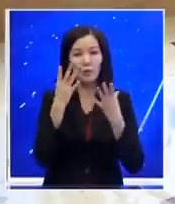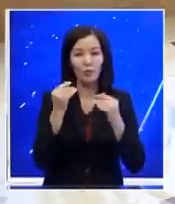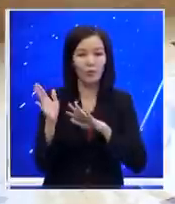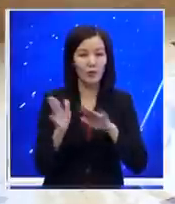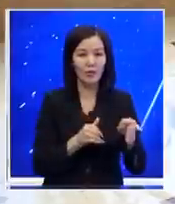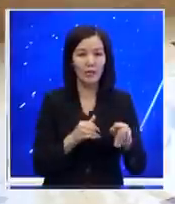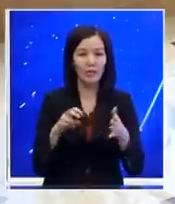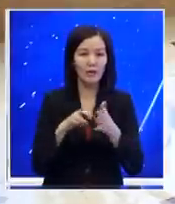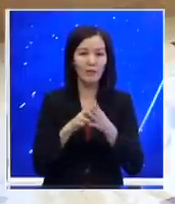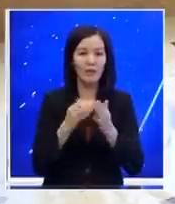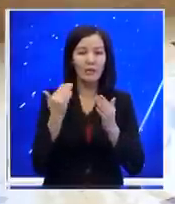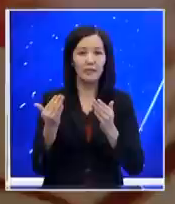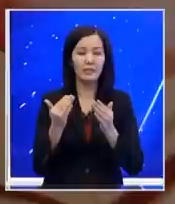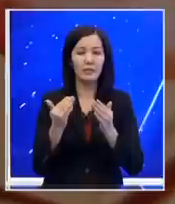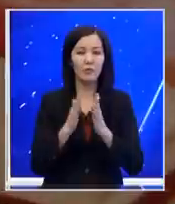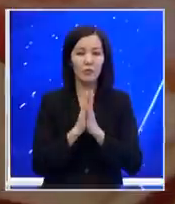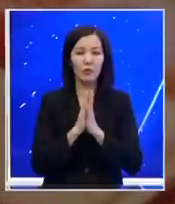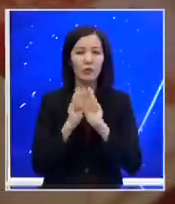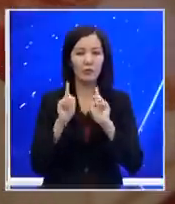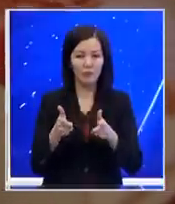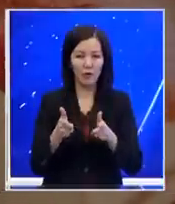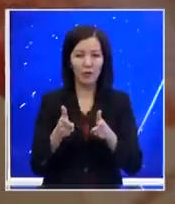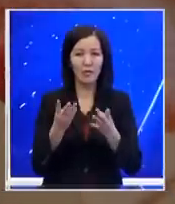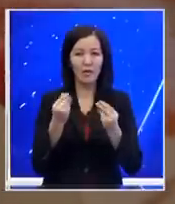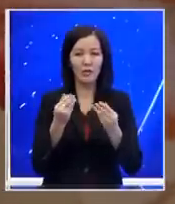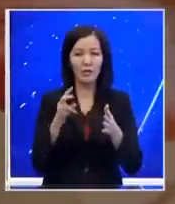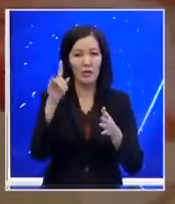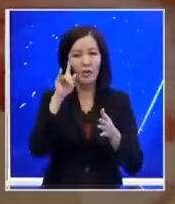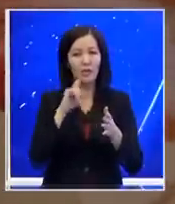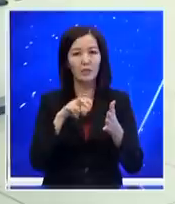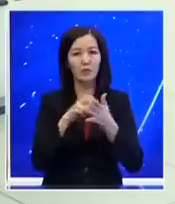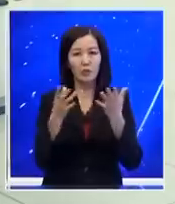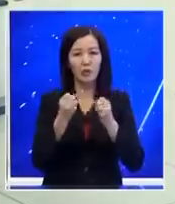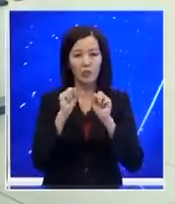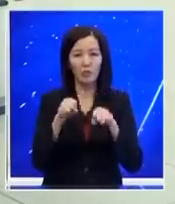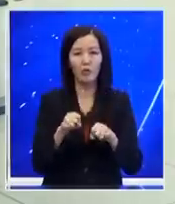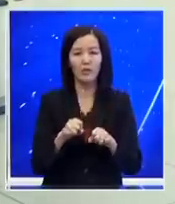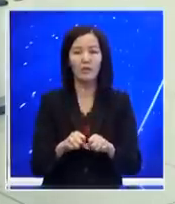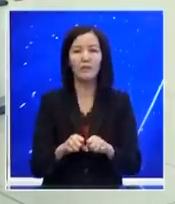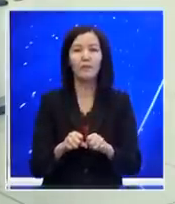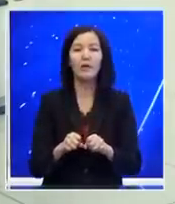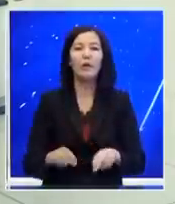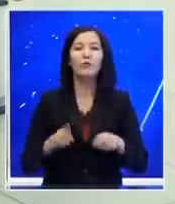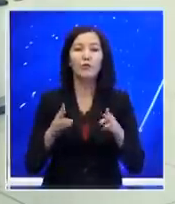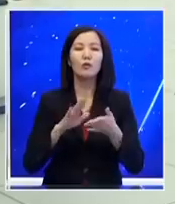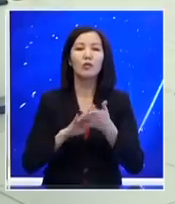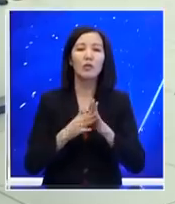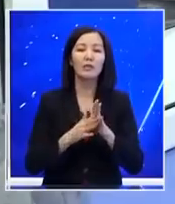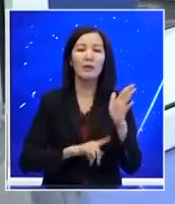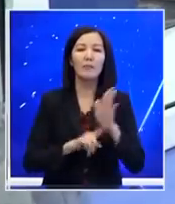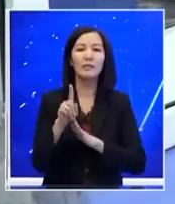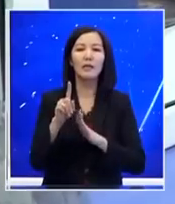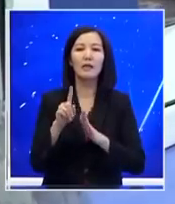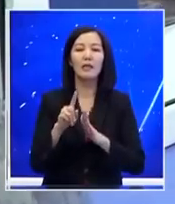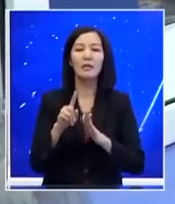келді. Сіздің өтінішіңіз мақұлданды. Сіз бұл қаржыны Қазпоштадан ала аласыз. Төтенше жағдай басталған уақытта табысынан айырылған